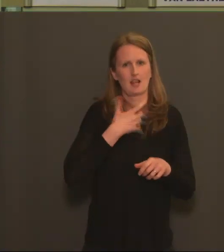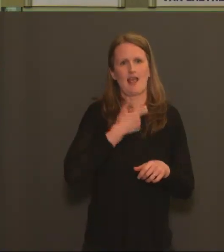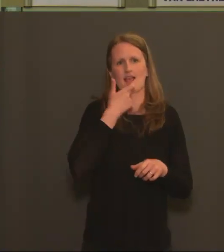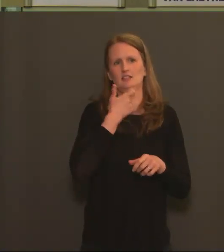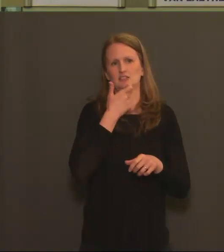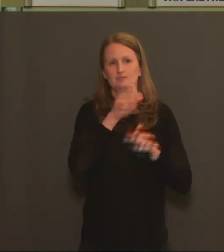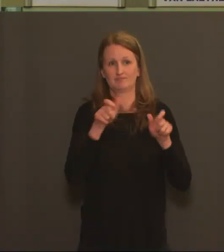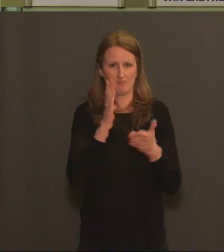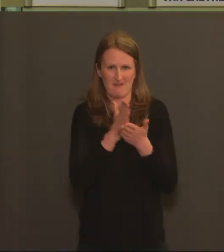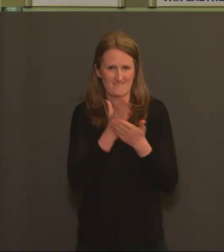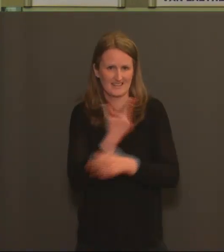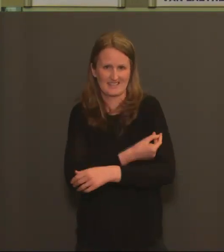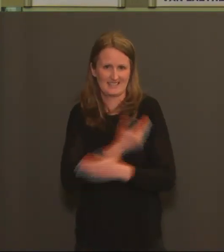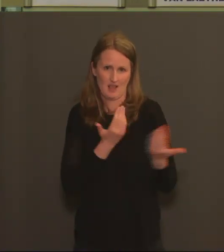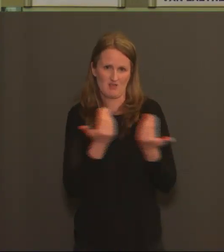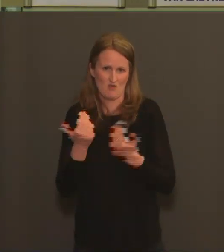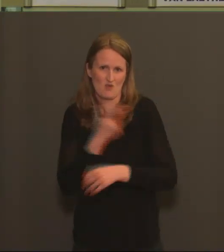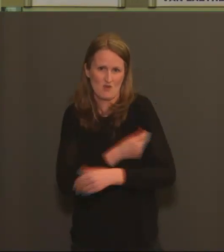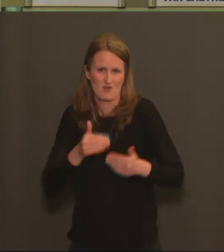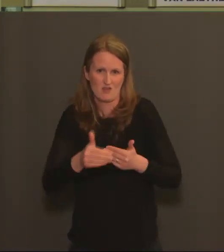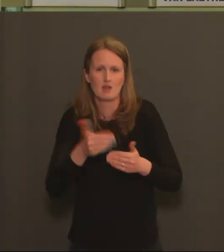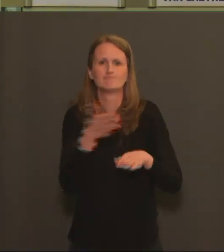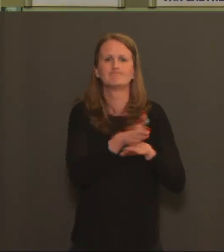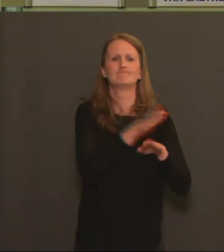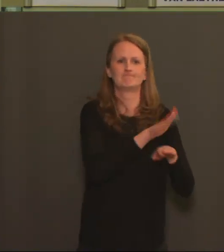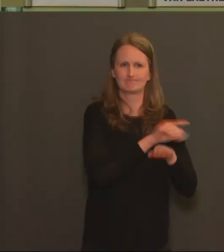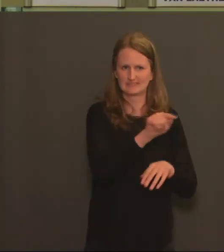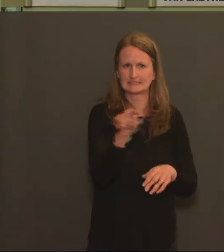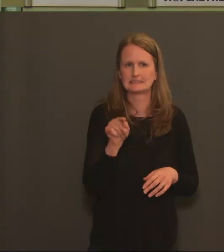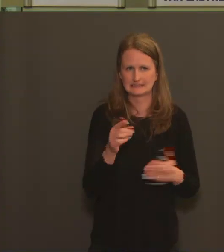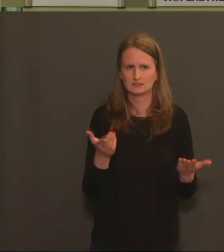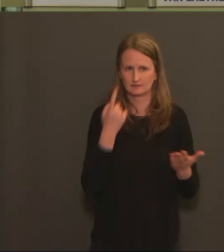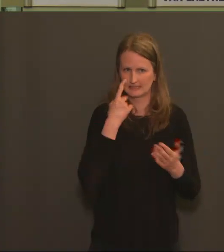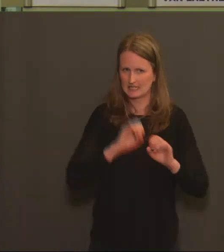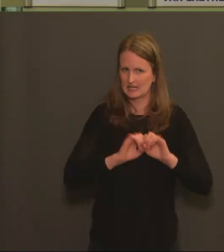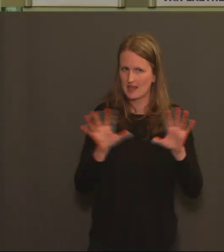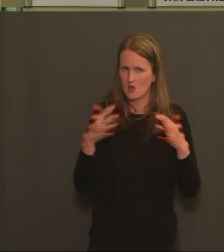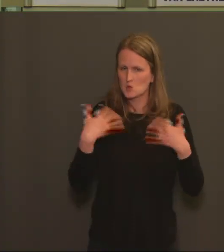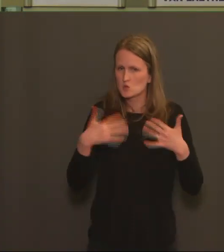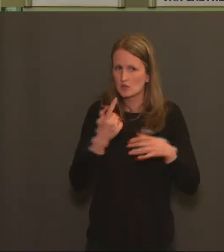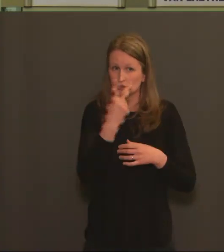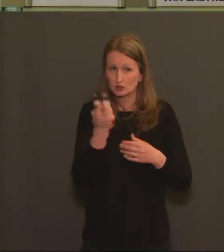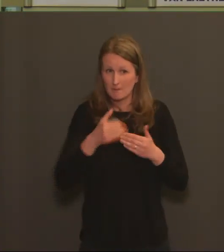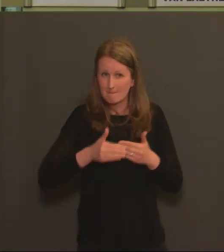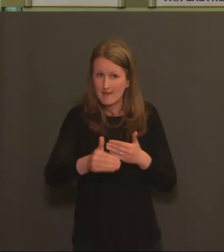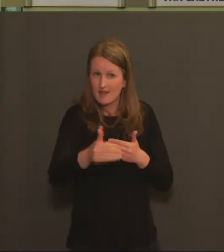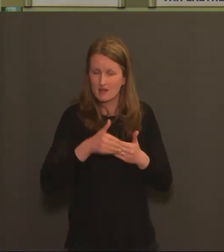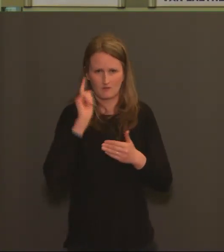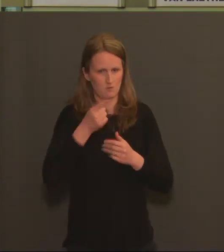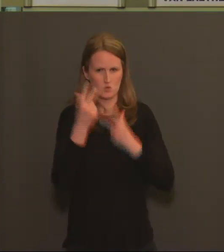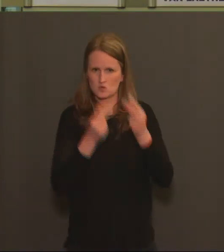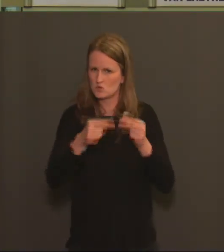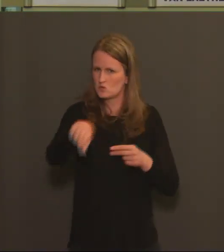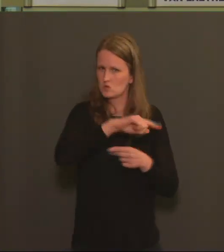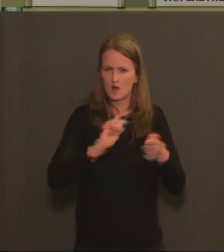de vaccination, là, sera extrêmement important dans les semaines et les peu de mois qui viennent. Et ceci est l'occasion de vous parler de